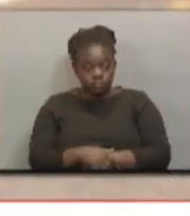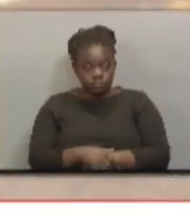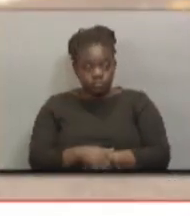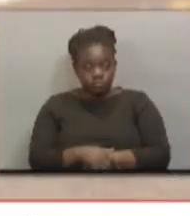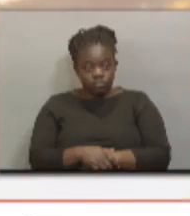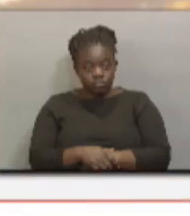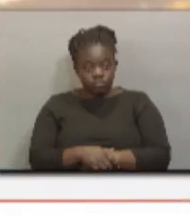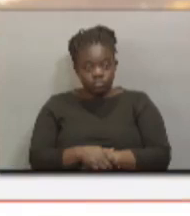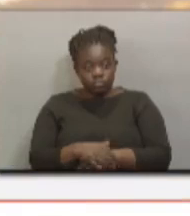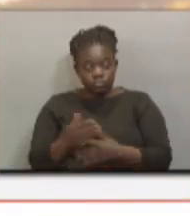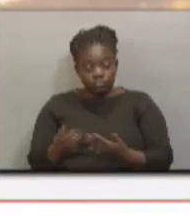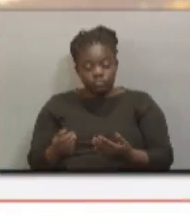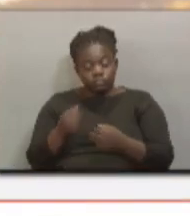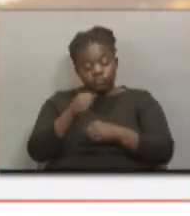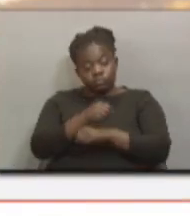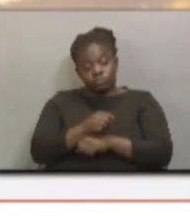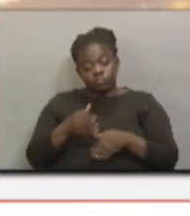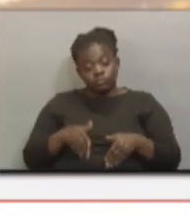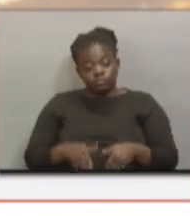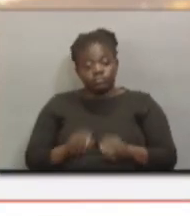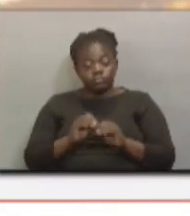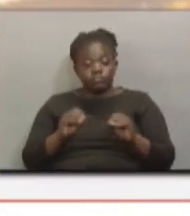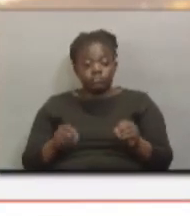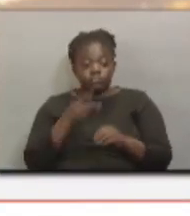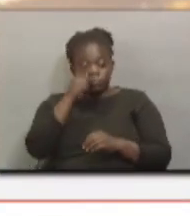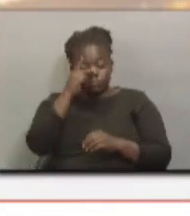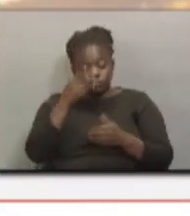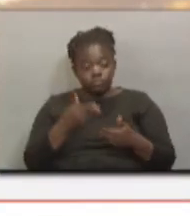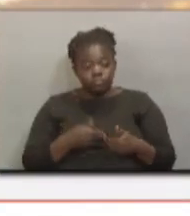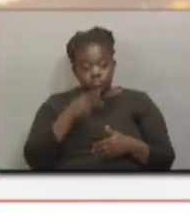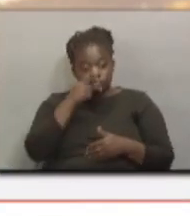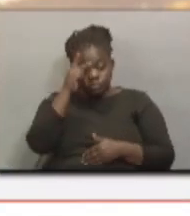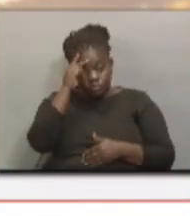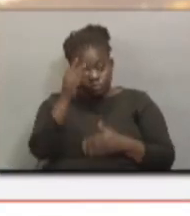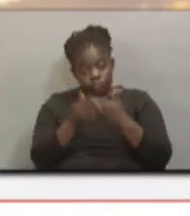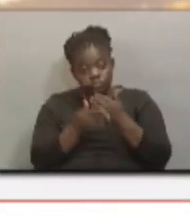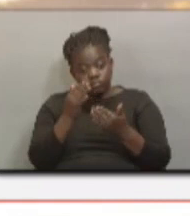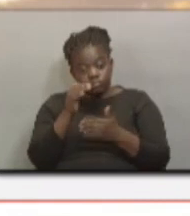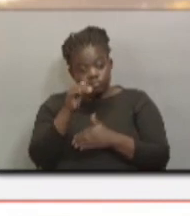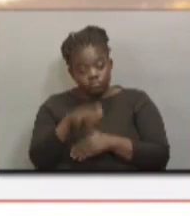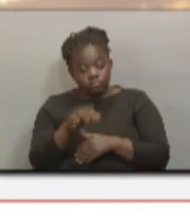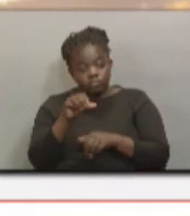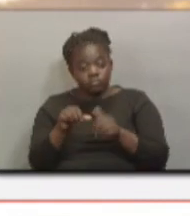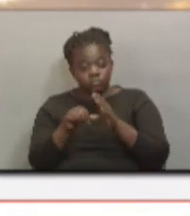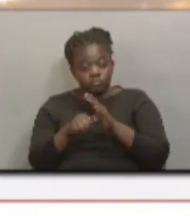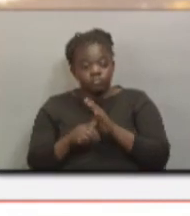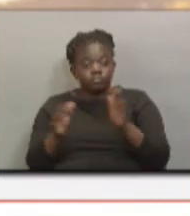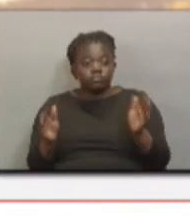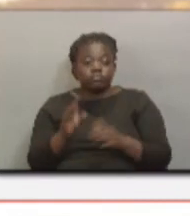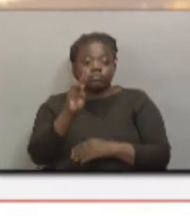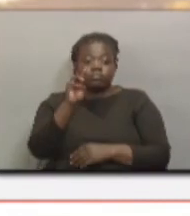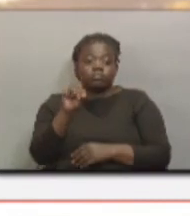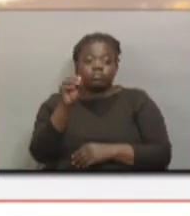terizaala, omuzadde yabeera nannyini mwana, so omuzadde faayo ku nsonga eno, okuŋŋaanya Mukozi